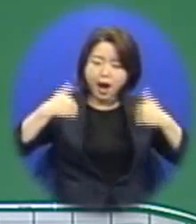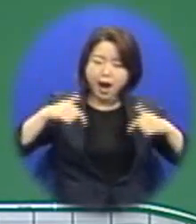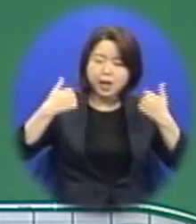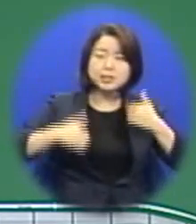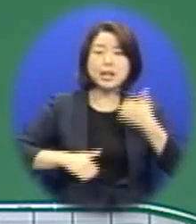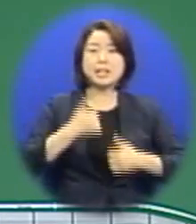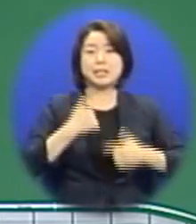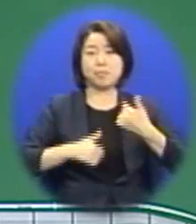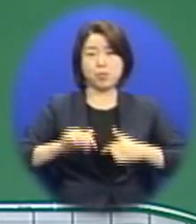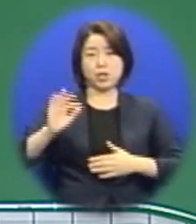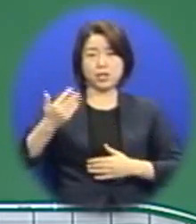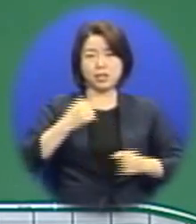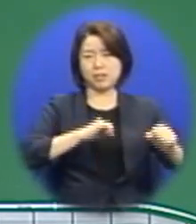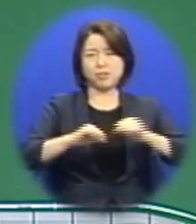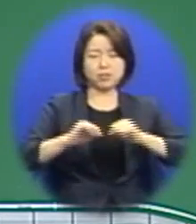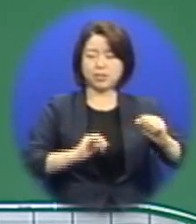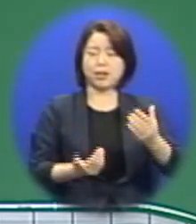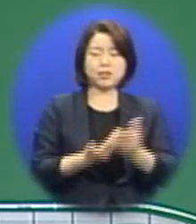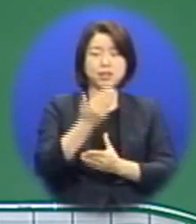되는 역사가 일어납니다.